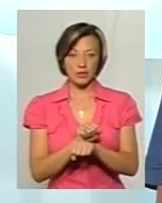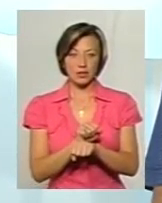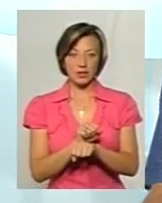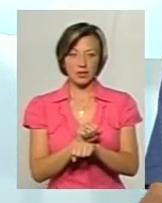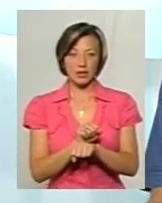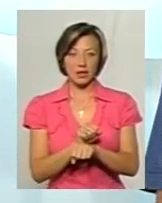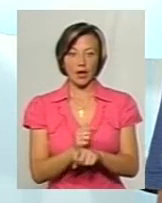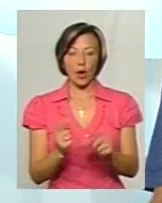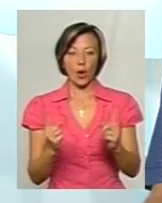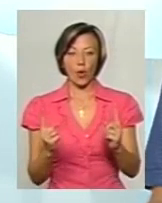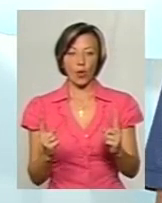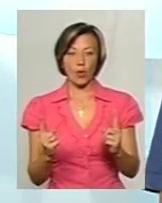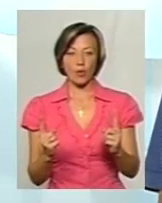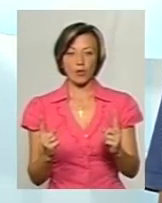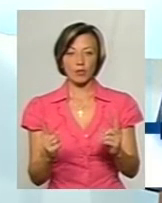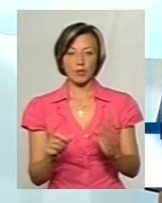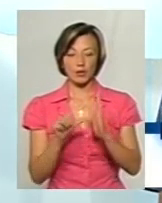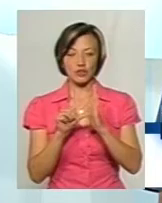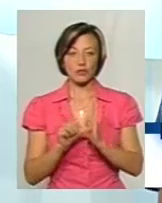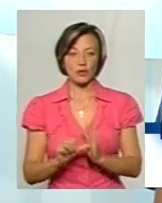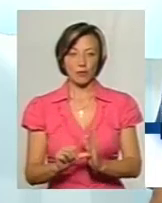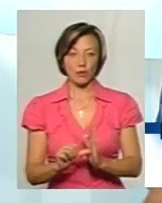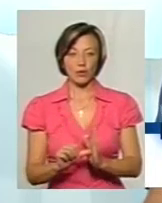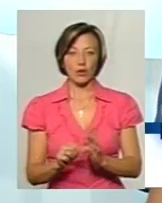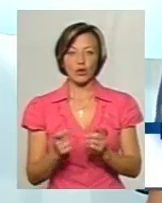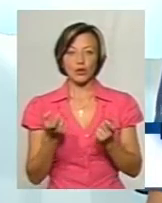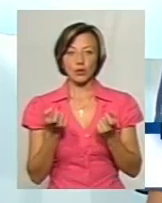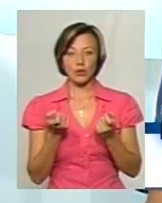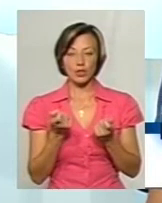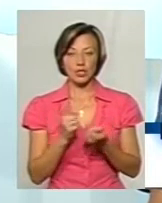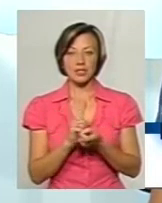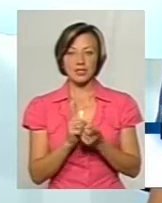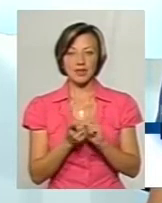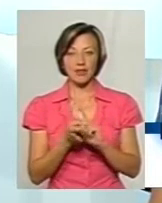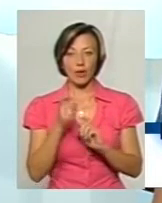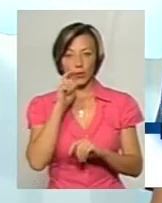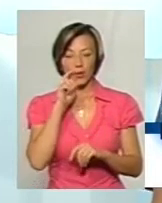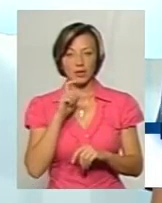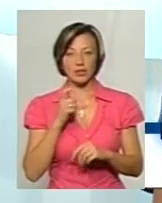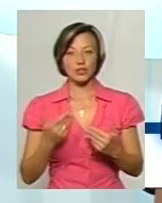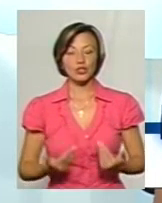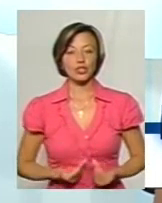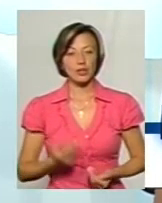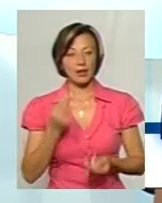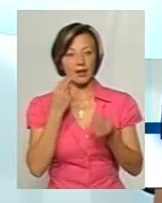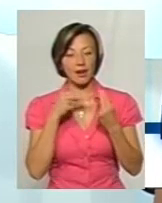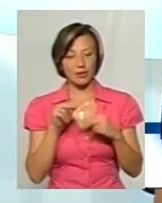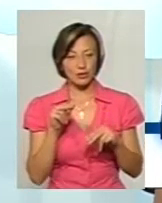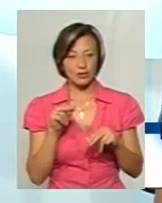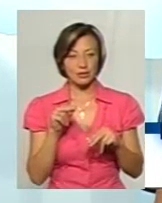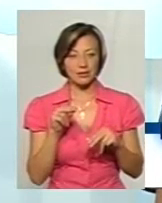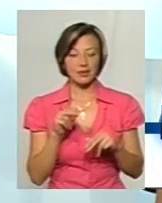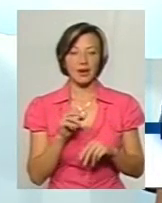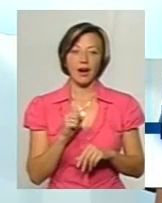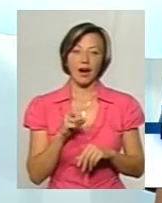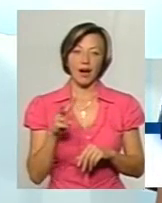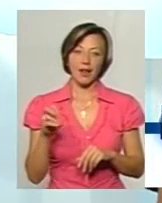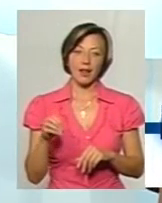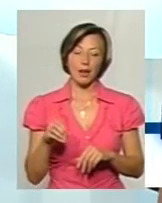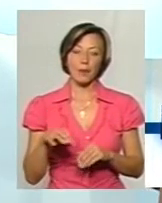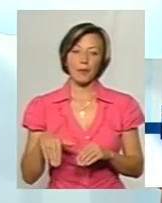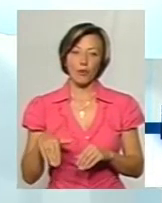після короткого етапу в півроку, трошки ставало українцям жити краще. Але потім,